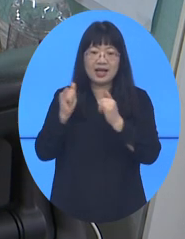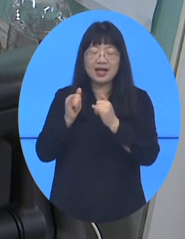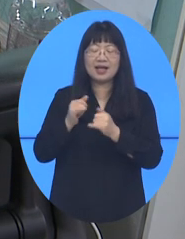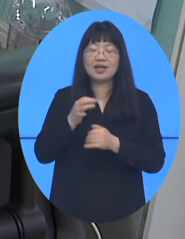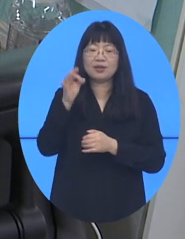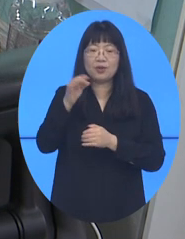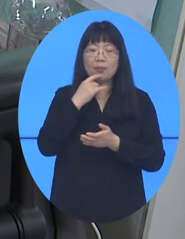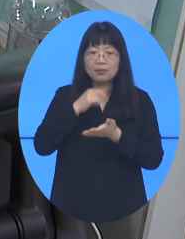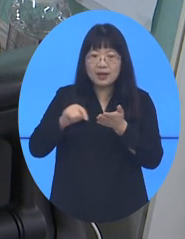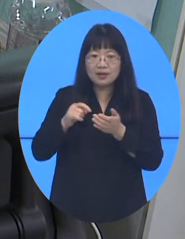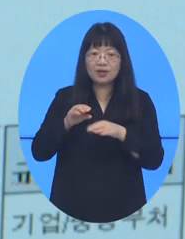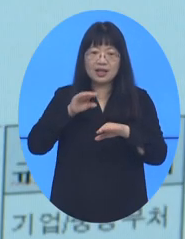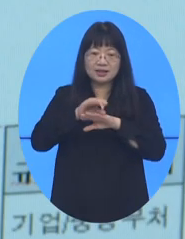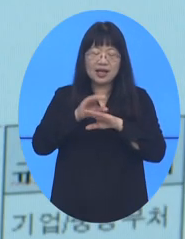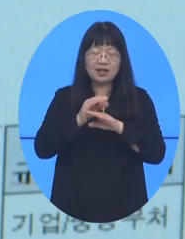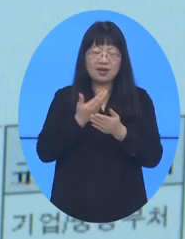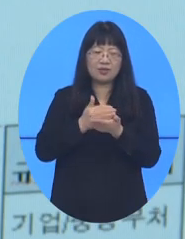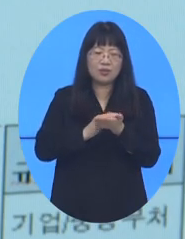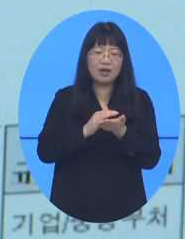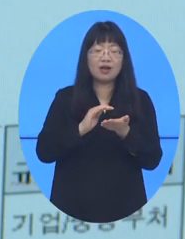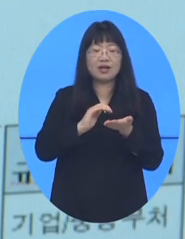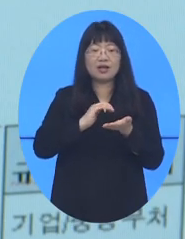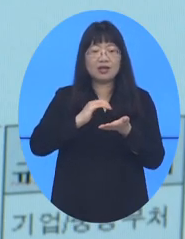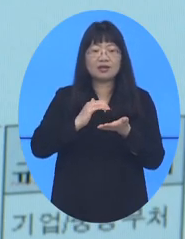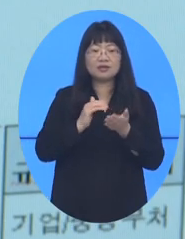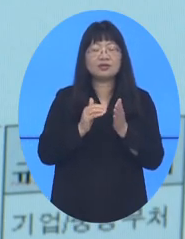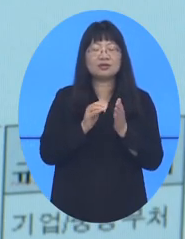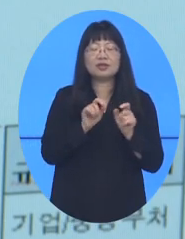배송 중단 우려로 차량의 수리나 점검을 기피하는 것을